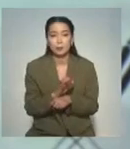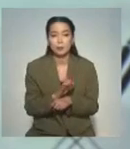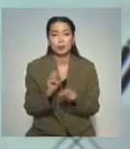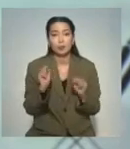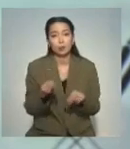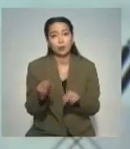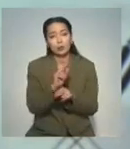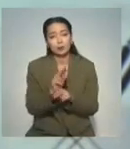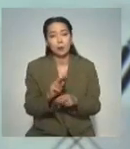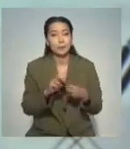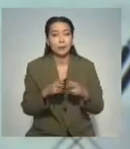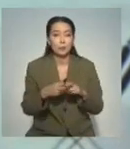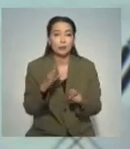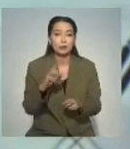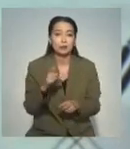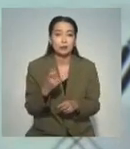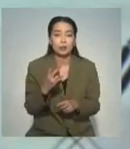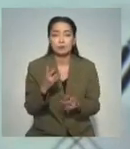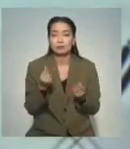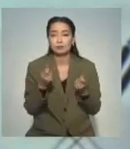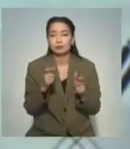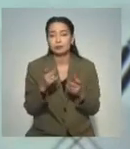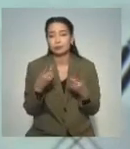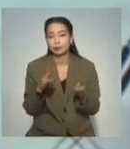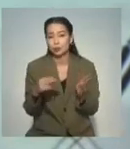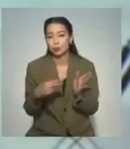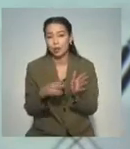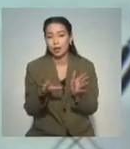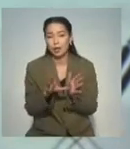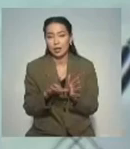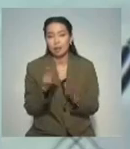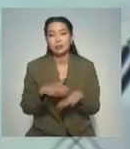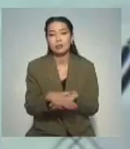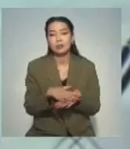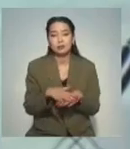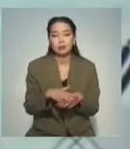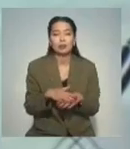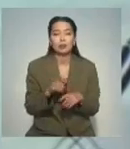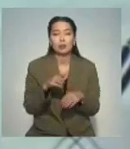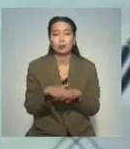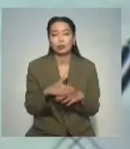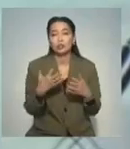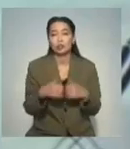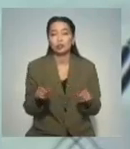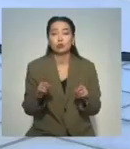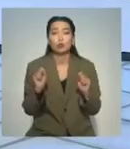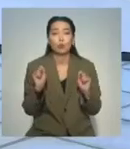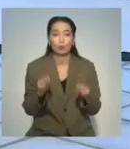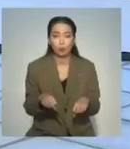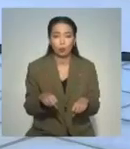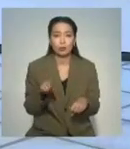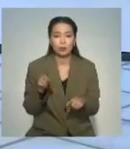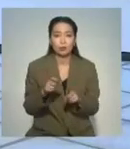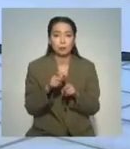ли отремонтировать проблемные ТЭЦ, не повышая тарифы на электроэнергию для населения? Сенаторы считают, что можно.